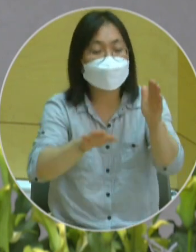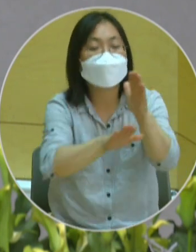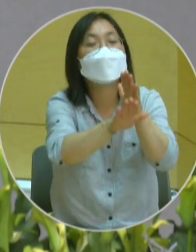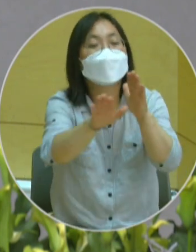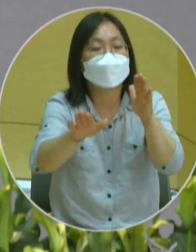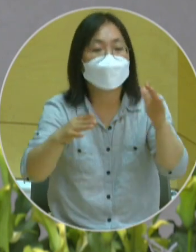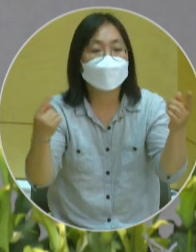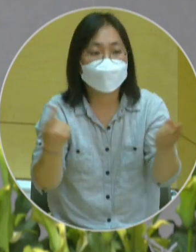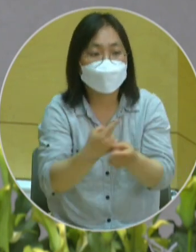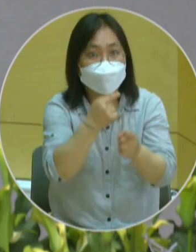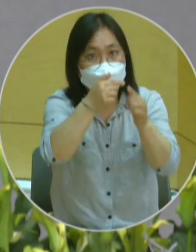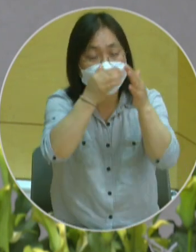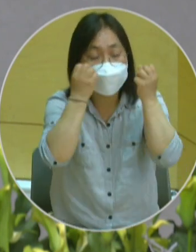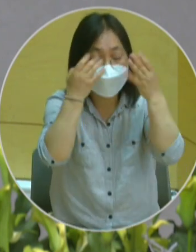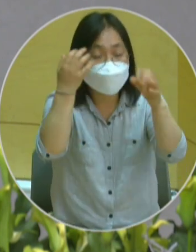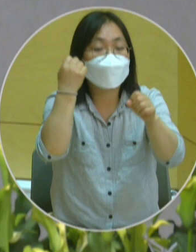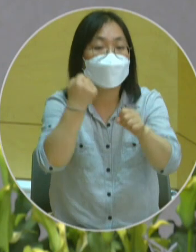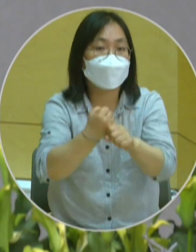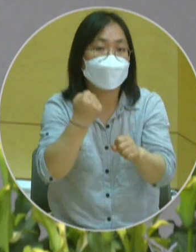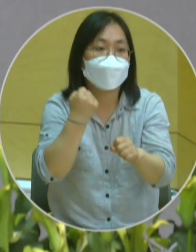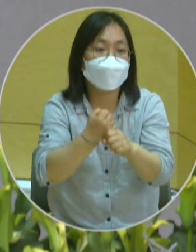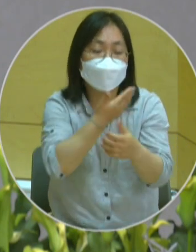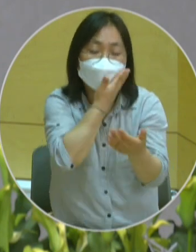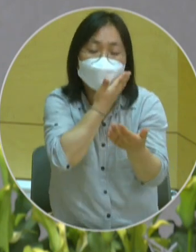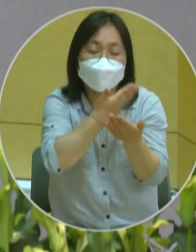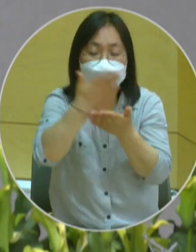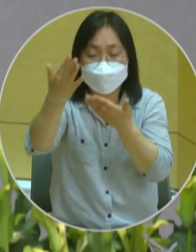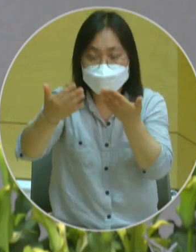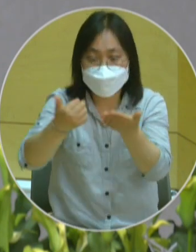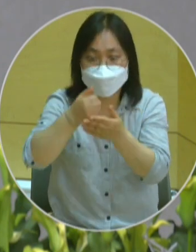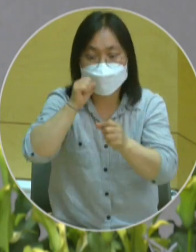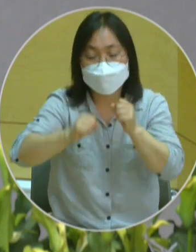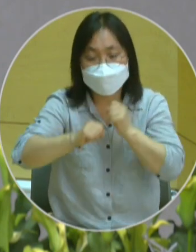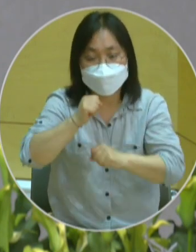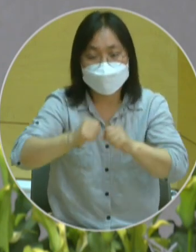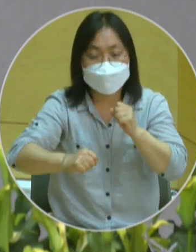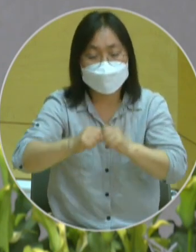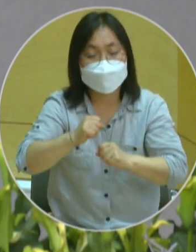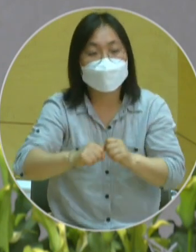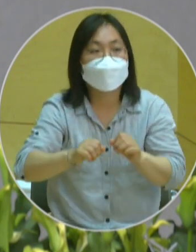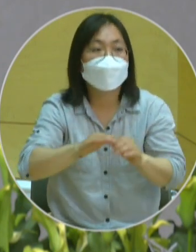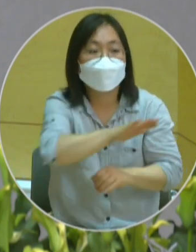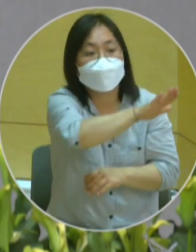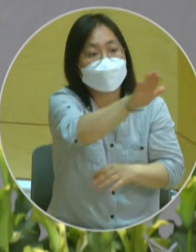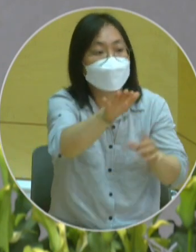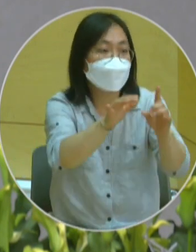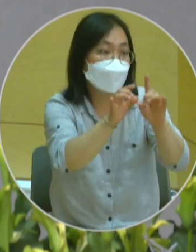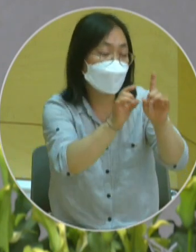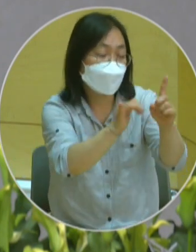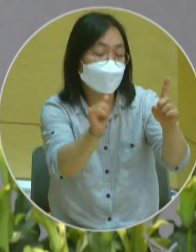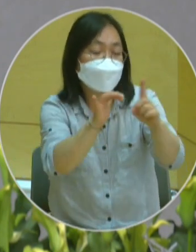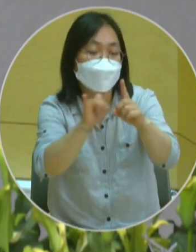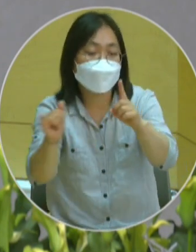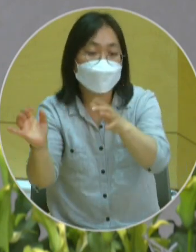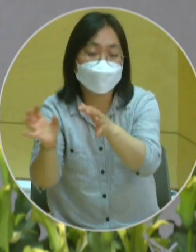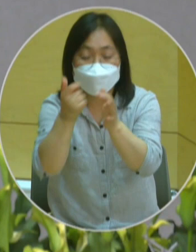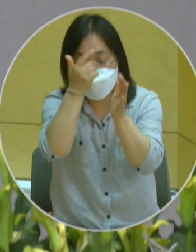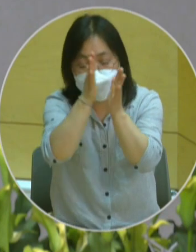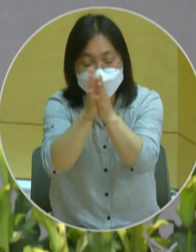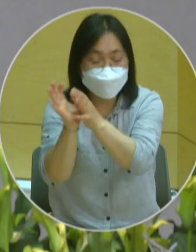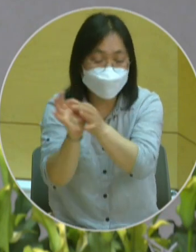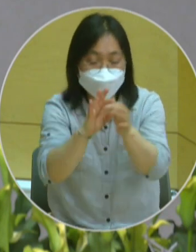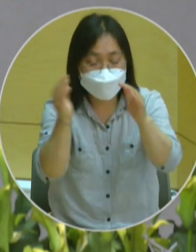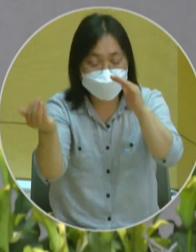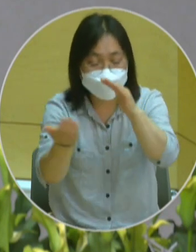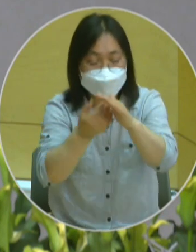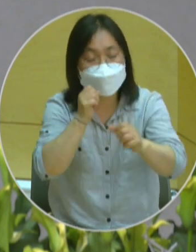변화시키고 교회를 새롭게 만드는 귀한 하나님의 역사심의 손길이 바로 여러분 한 분 한 분의 기도를 통해서